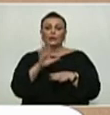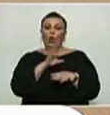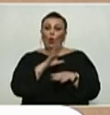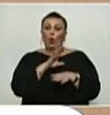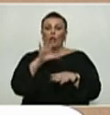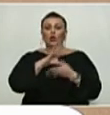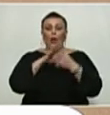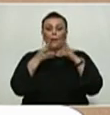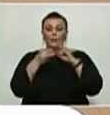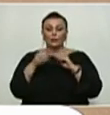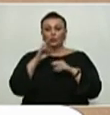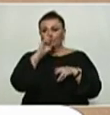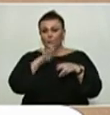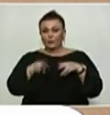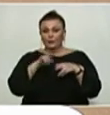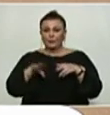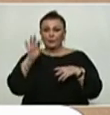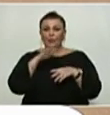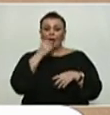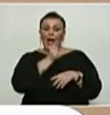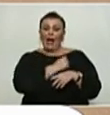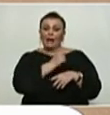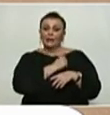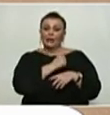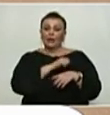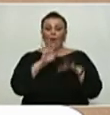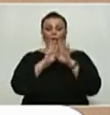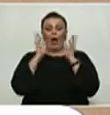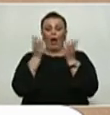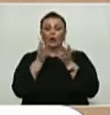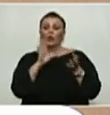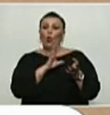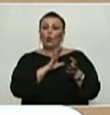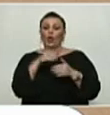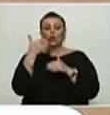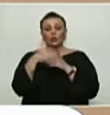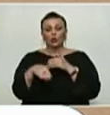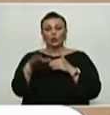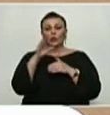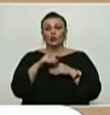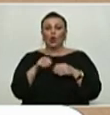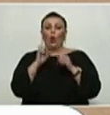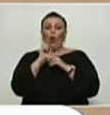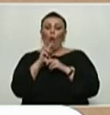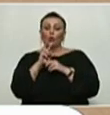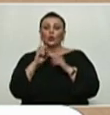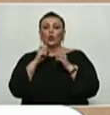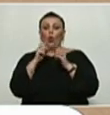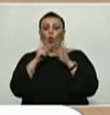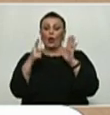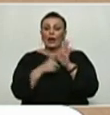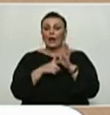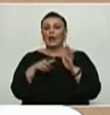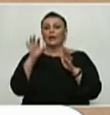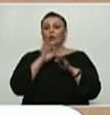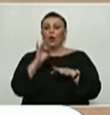bütün əzalarını itirmiş əskərlərimiz əhatə olunaraq yekunlaşacaqdır. Təqribən 12-17 arası